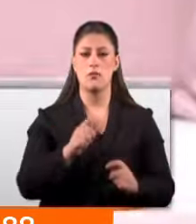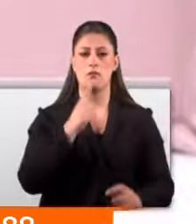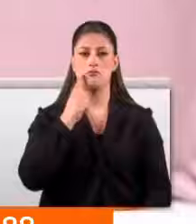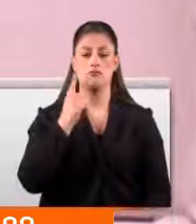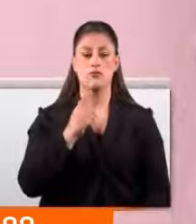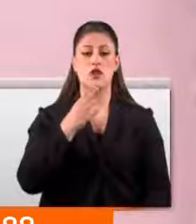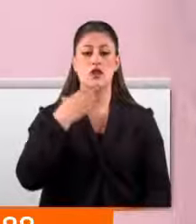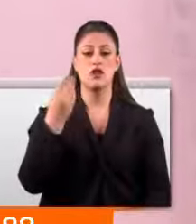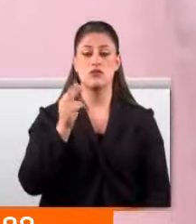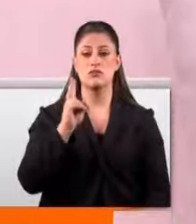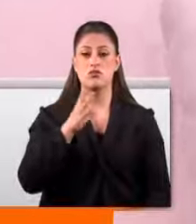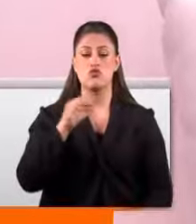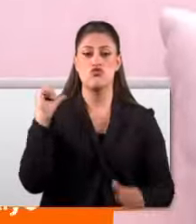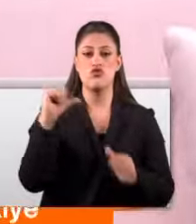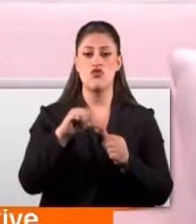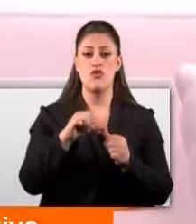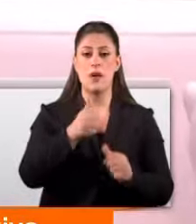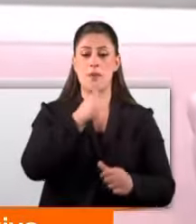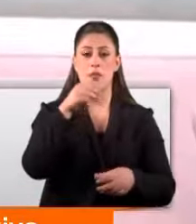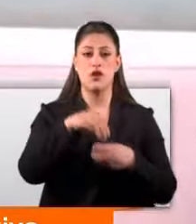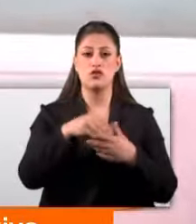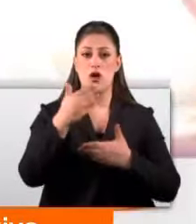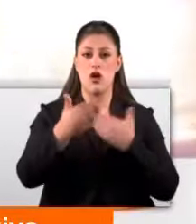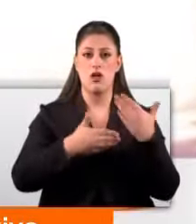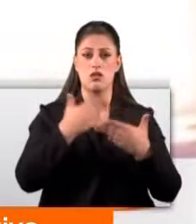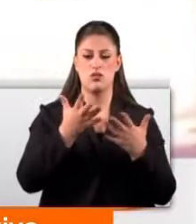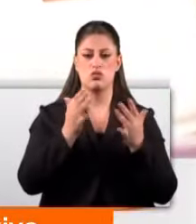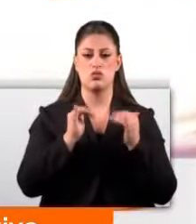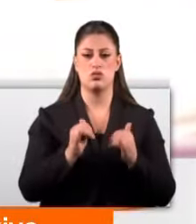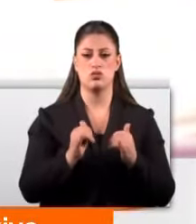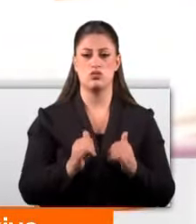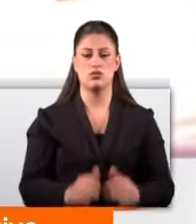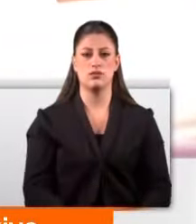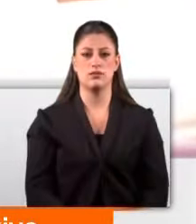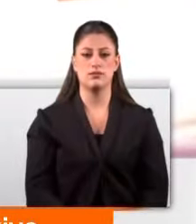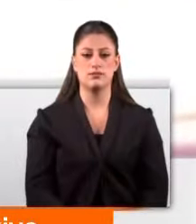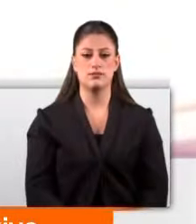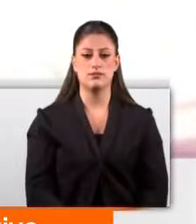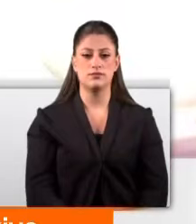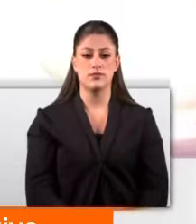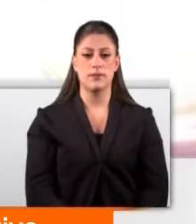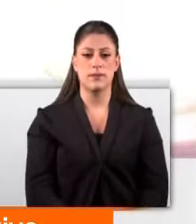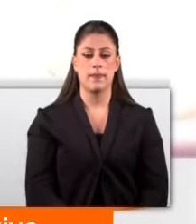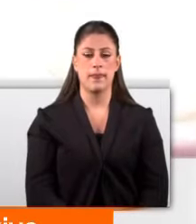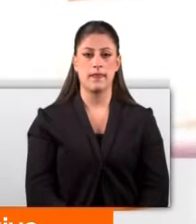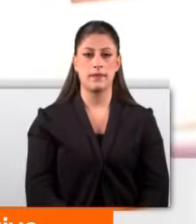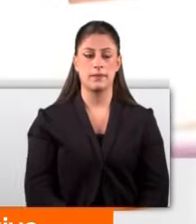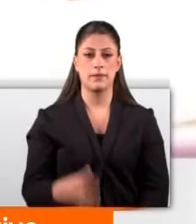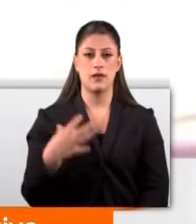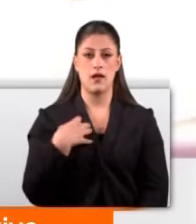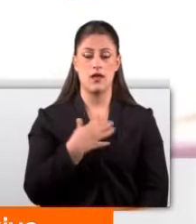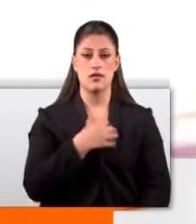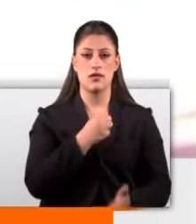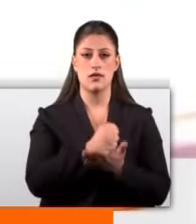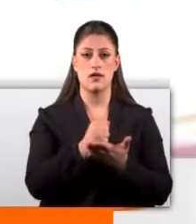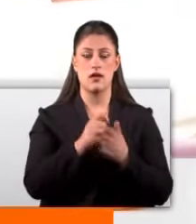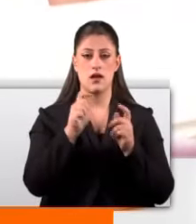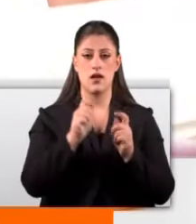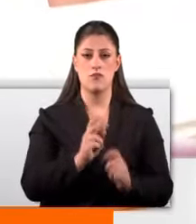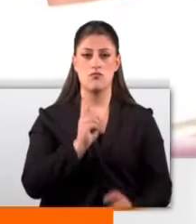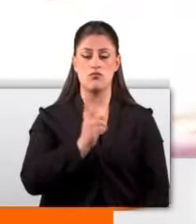üvey babası ile ilgili anlattıkları ise ürkütücüydü. Bir Veli Mert profili çizildi bize. Annene nikah kıyan, senin